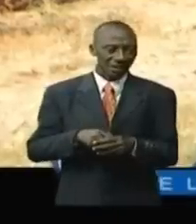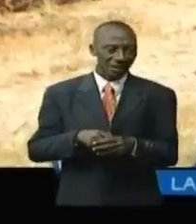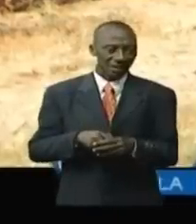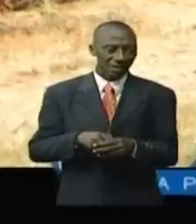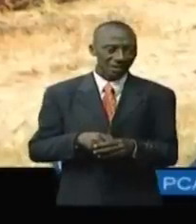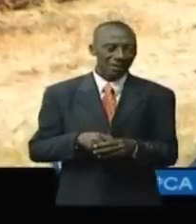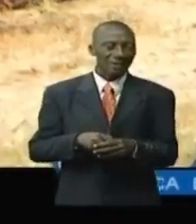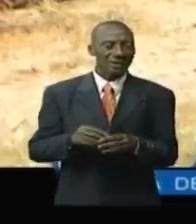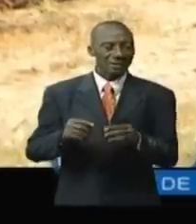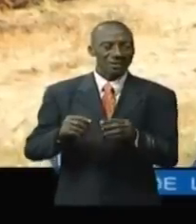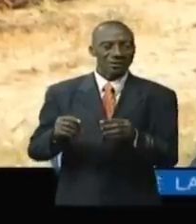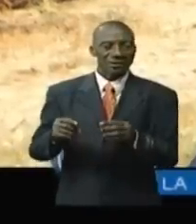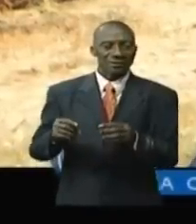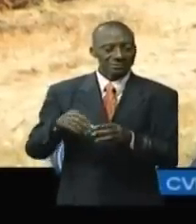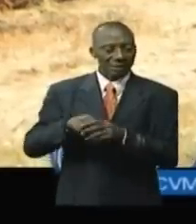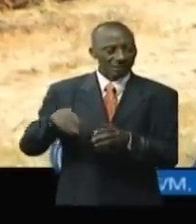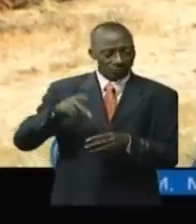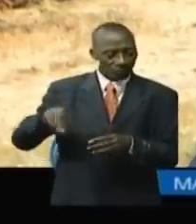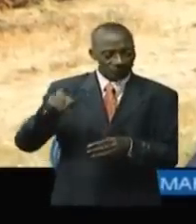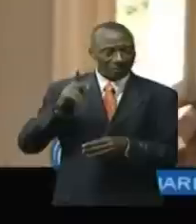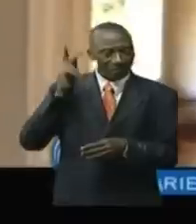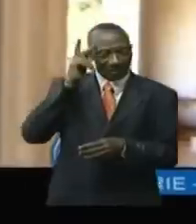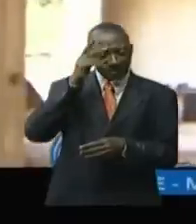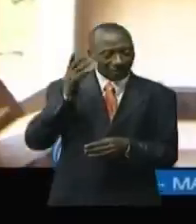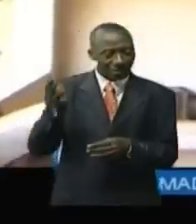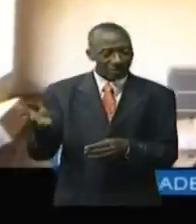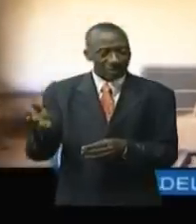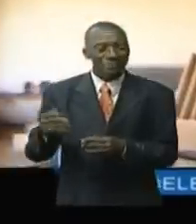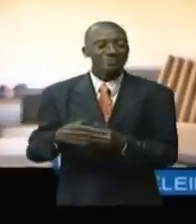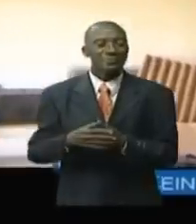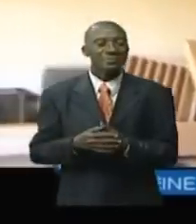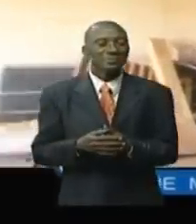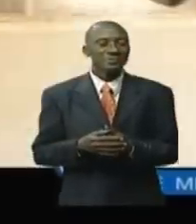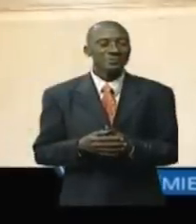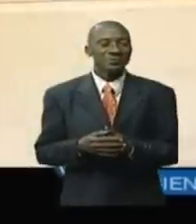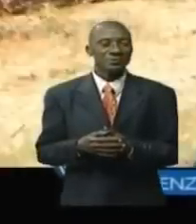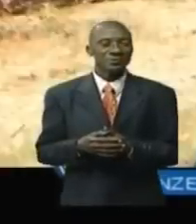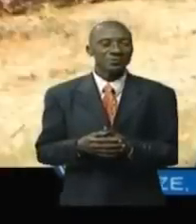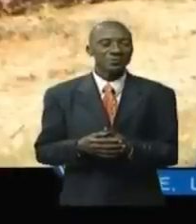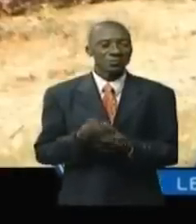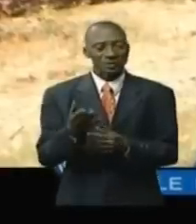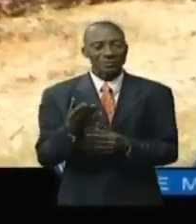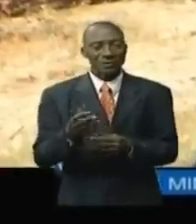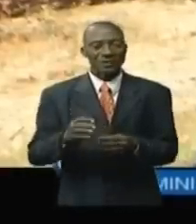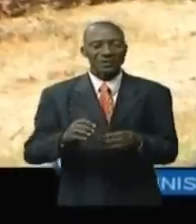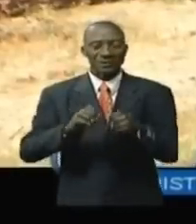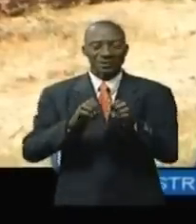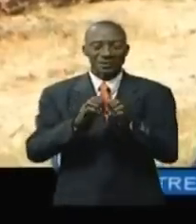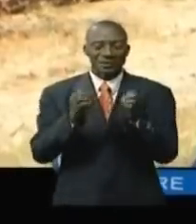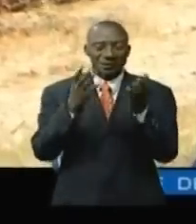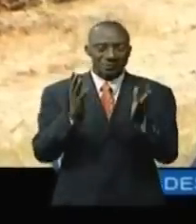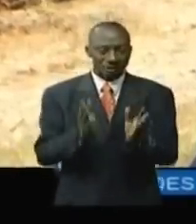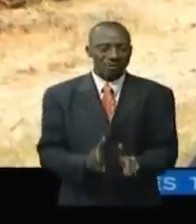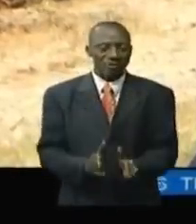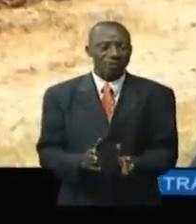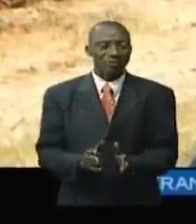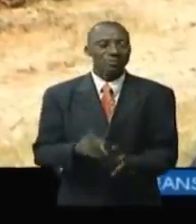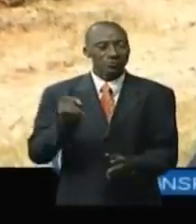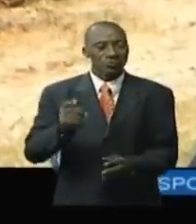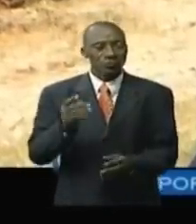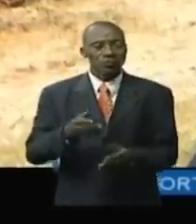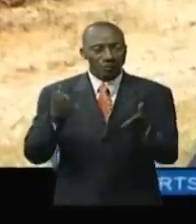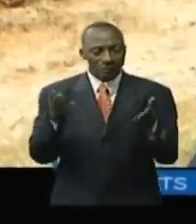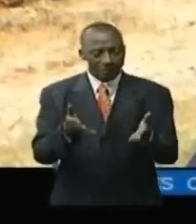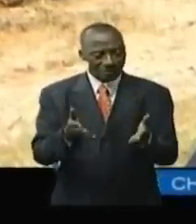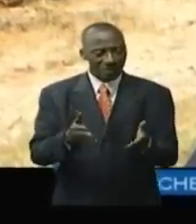avait donné sa parole pour qu'il puisse payer l'entrepreneur. Mais jusqu'à présent, l'entrepreneur se plaint